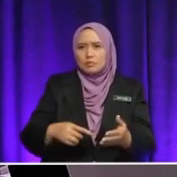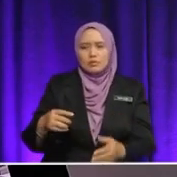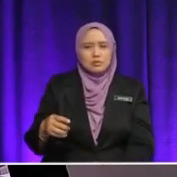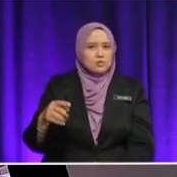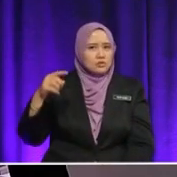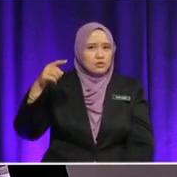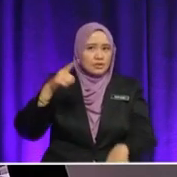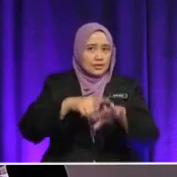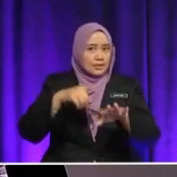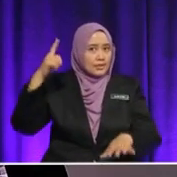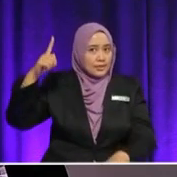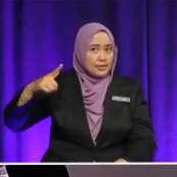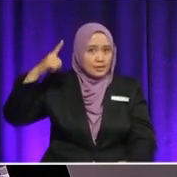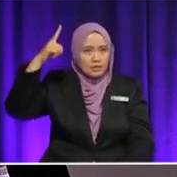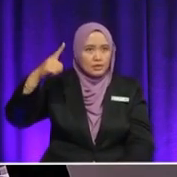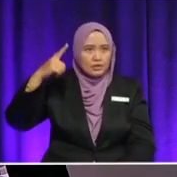pertolongan